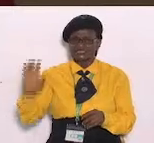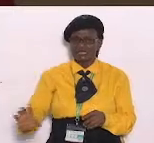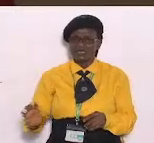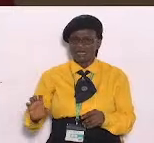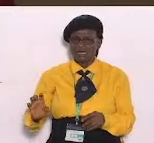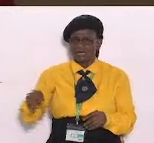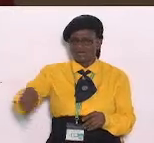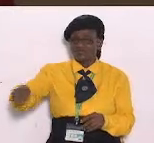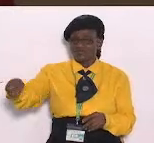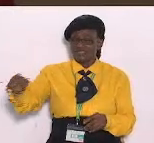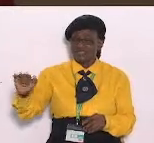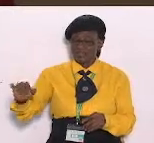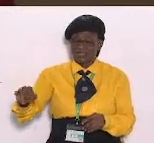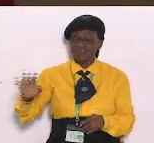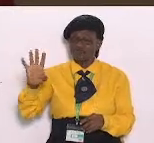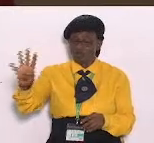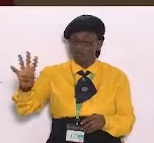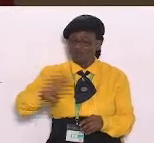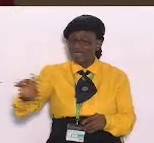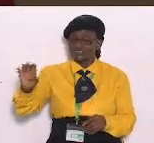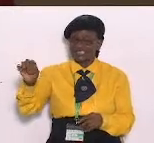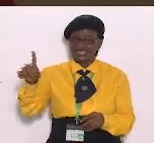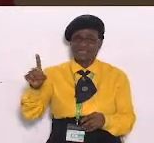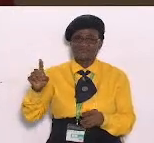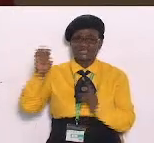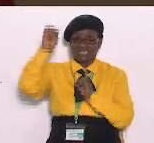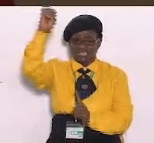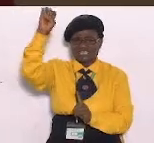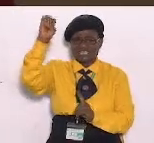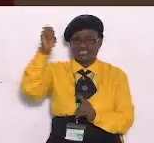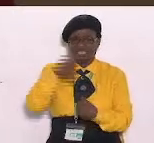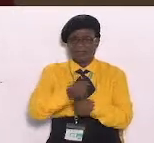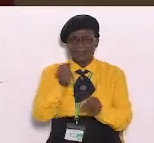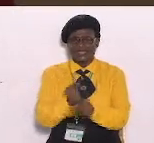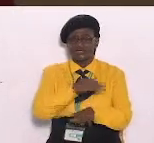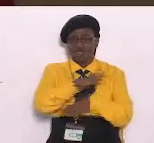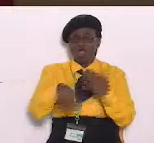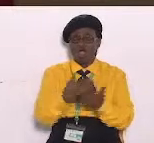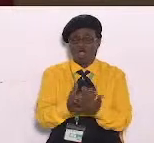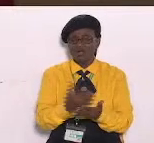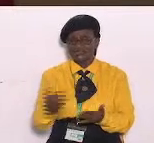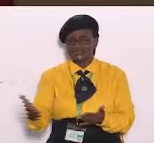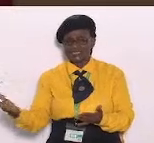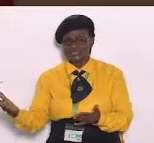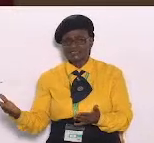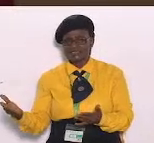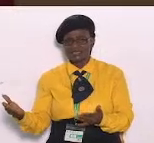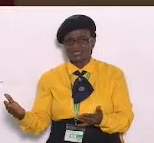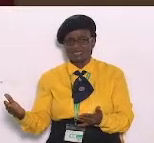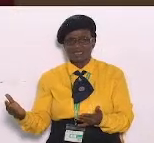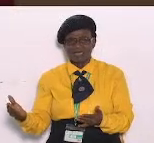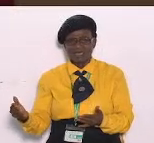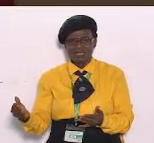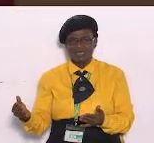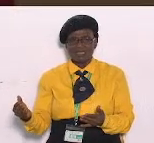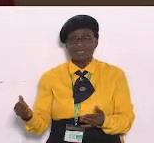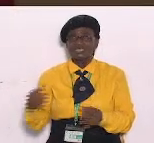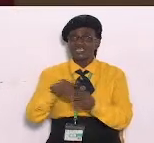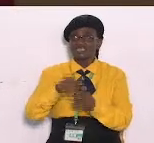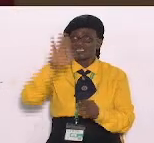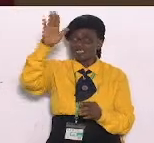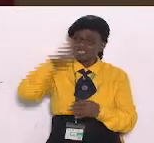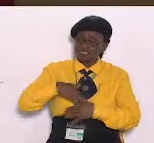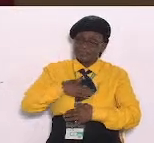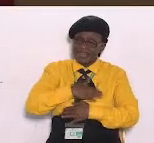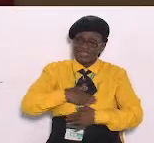hier apocalypse 4 verset 11 il a cré chose pour son